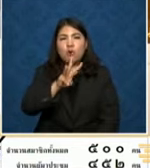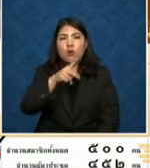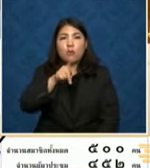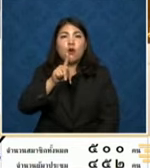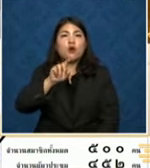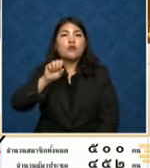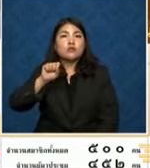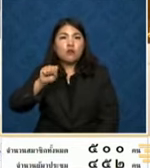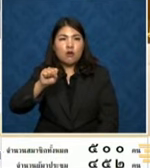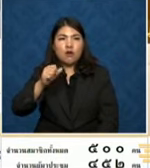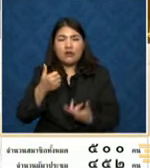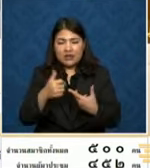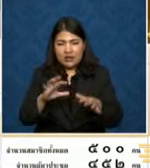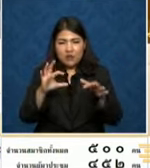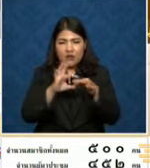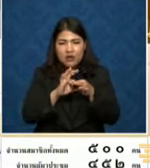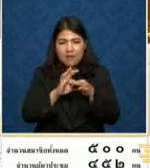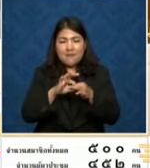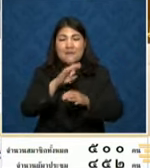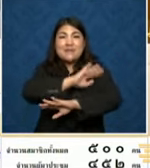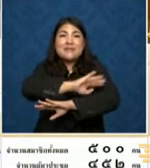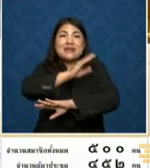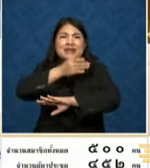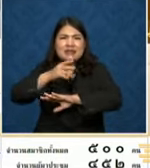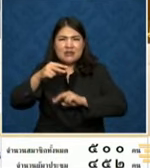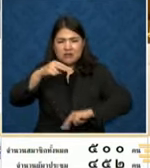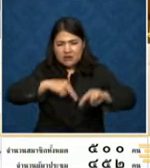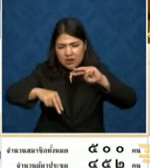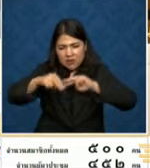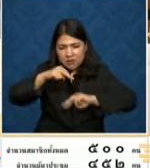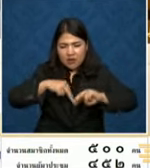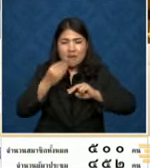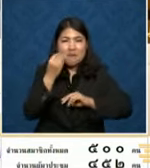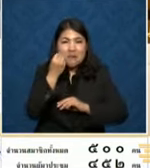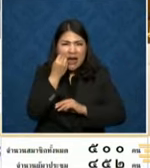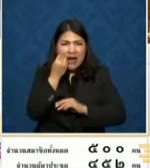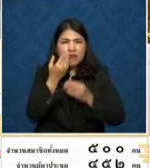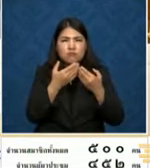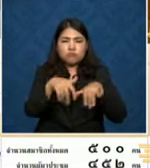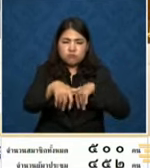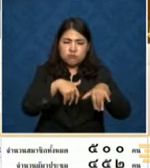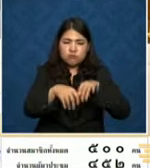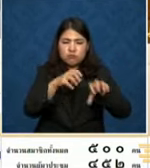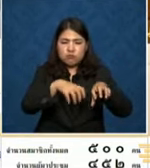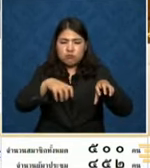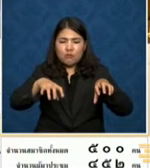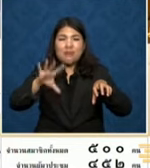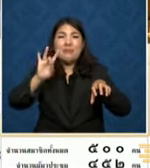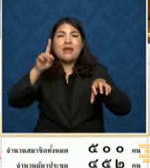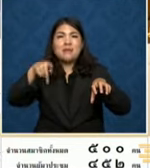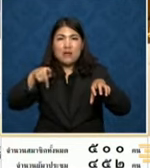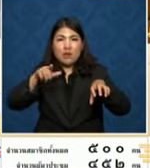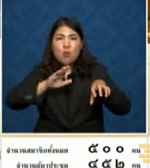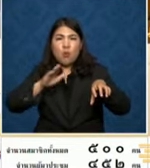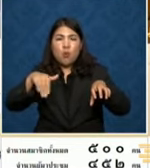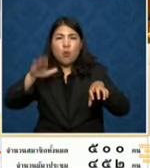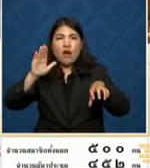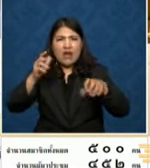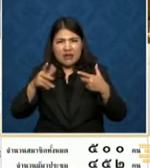พัฒนาและวิจัยพื้นที่สูงเราสำรวจกลุ่มหมู่บ้านทั้งหมด 8,000 กว่าหมู่กลุ่มหมู่บ้านที่พี่น้องต้องการความช่ว